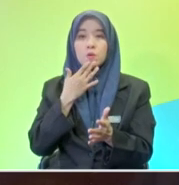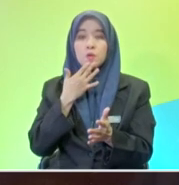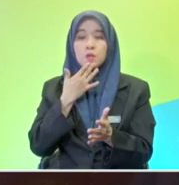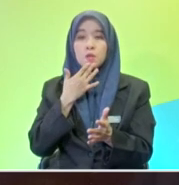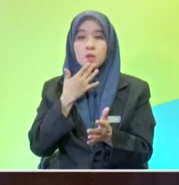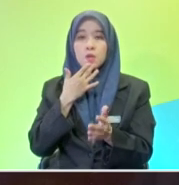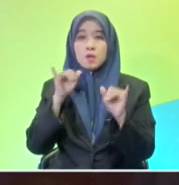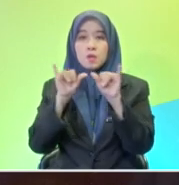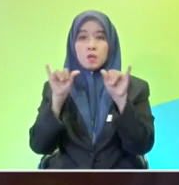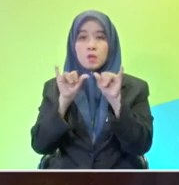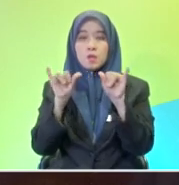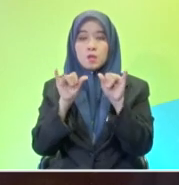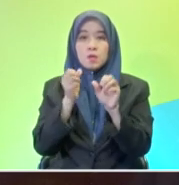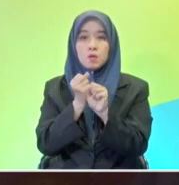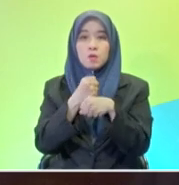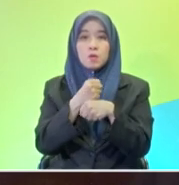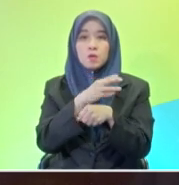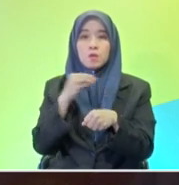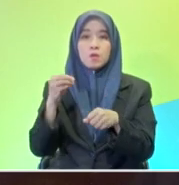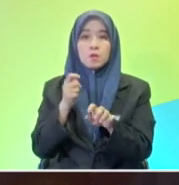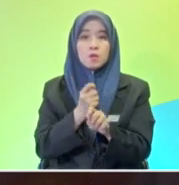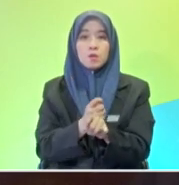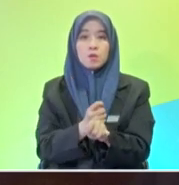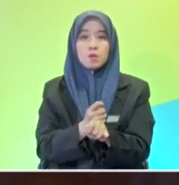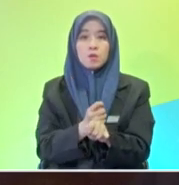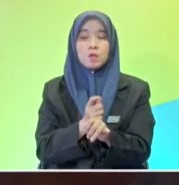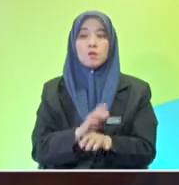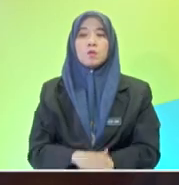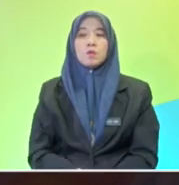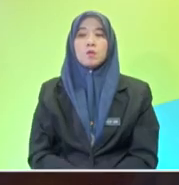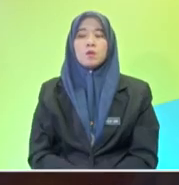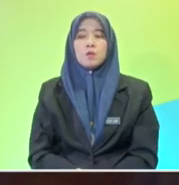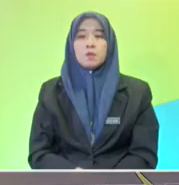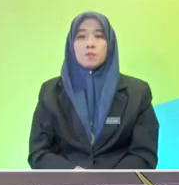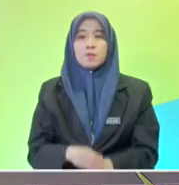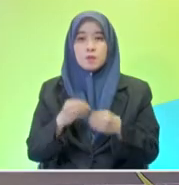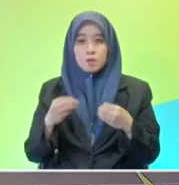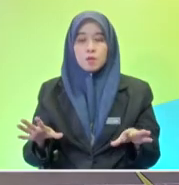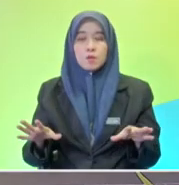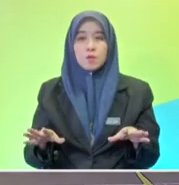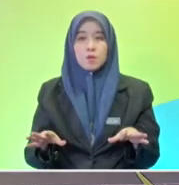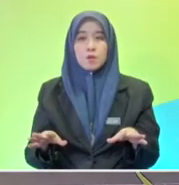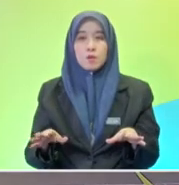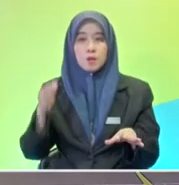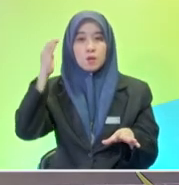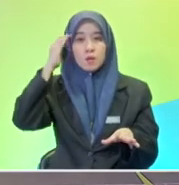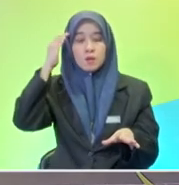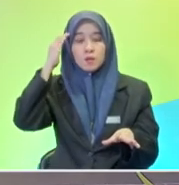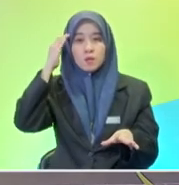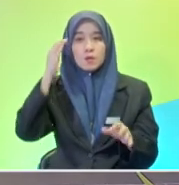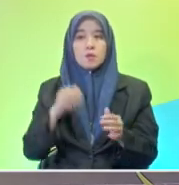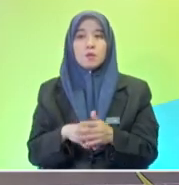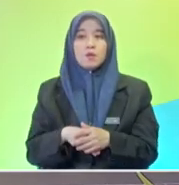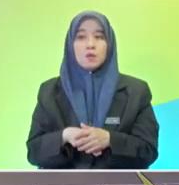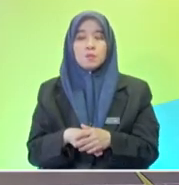saiz bentuk dan juga tekstur jadi murid kat rumah pun mesti lepas ni lagi tahu eh ni daun ni pun tekstil apa daun ni pun dia dah